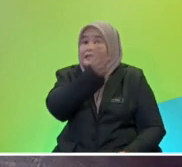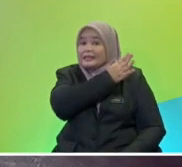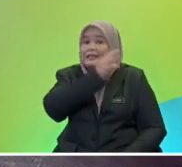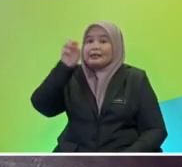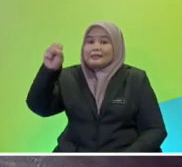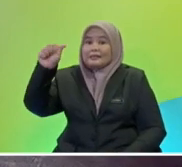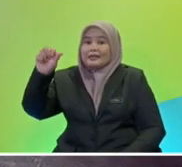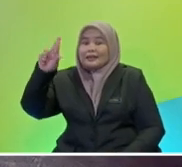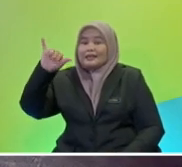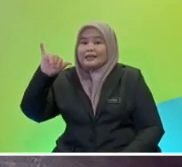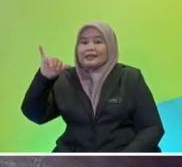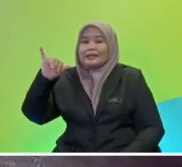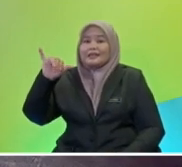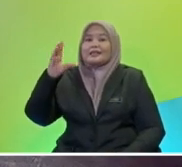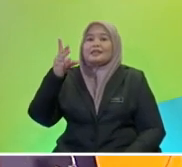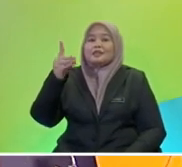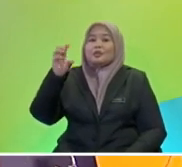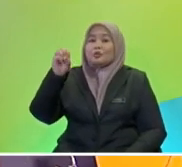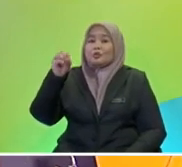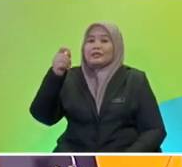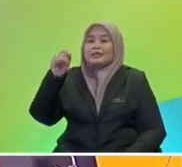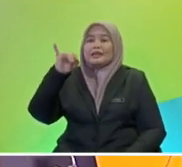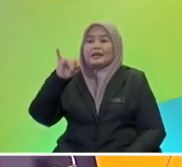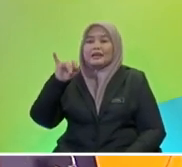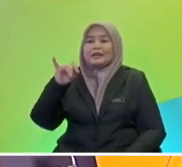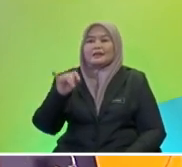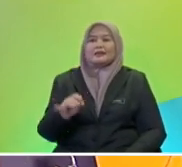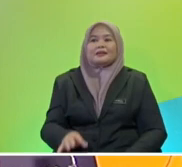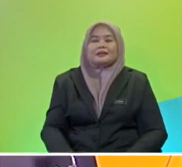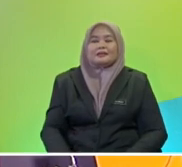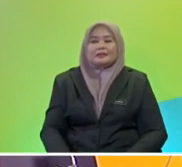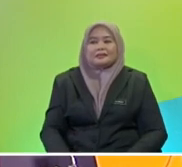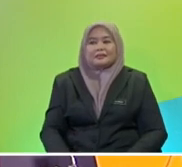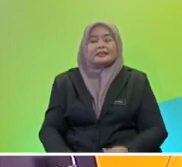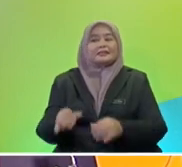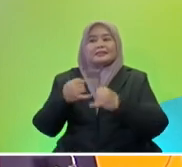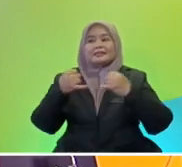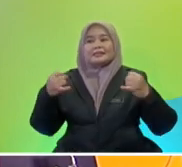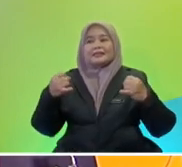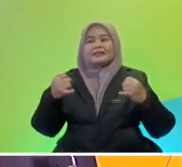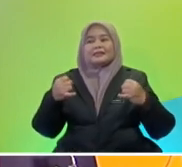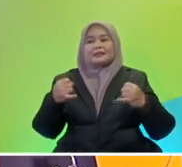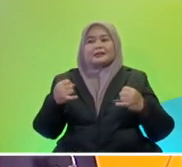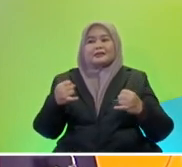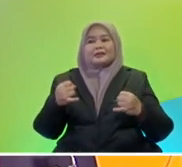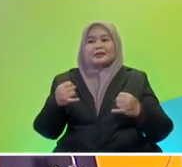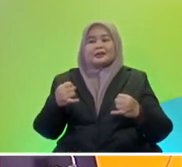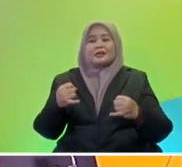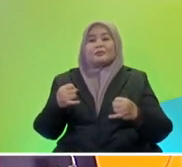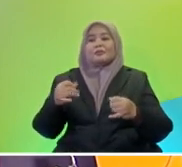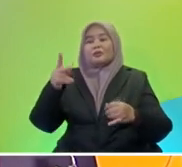dan dothia ataupun eee nama lain ee jenis lain yang lebih kurang Iyalah